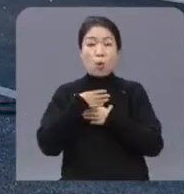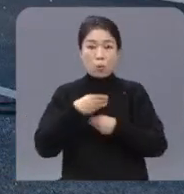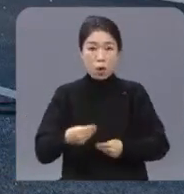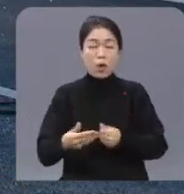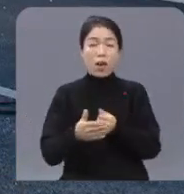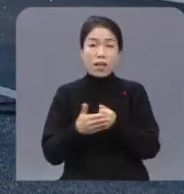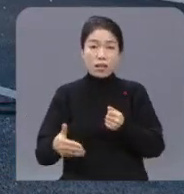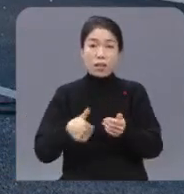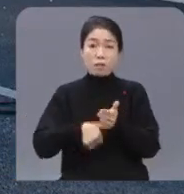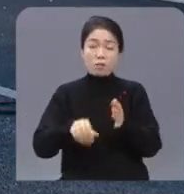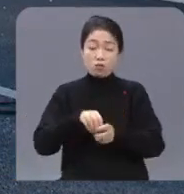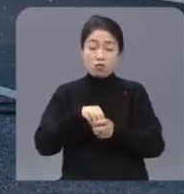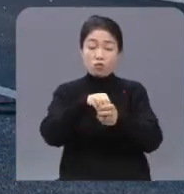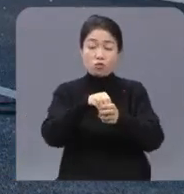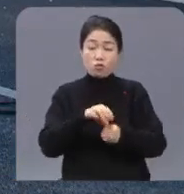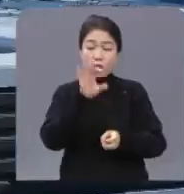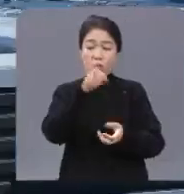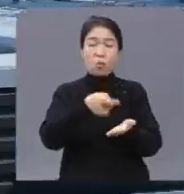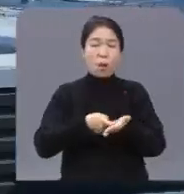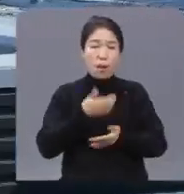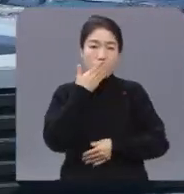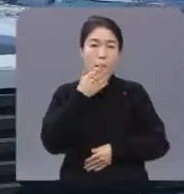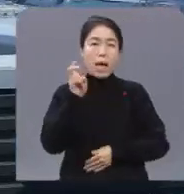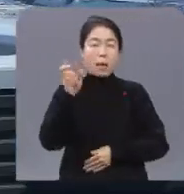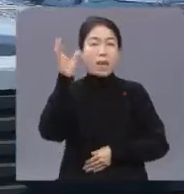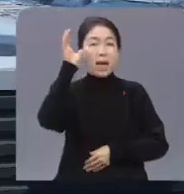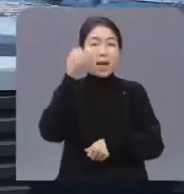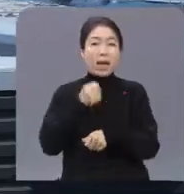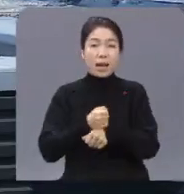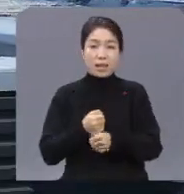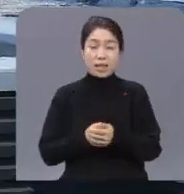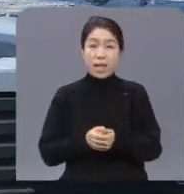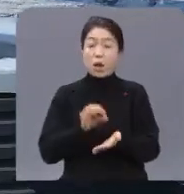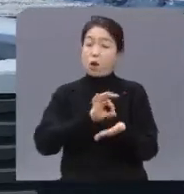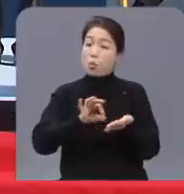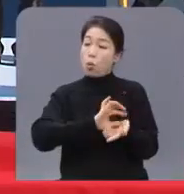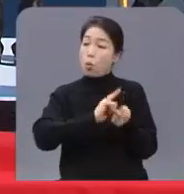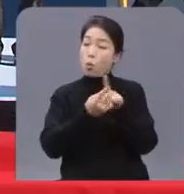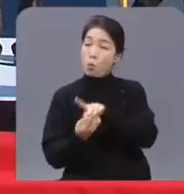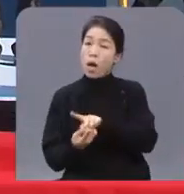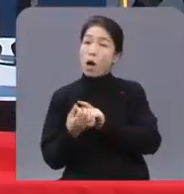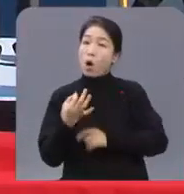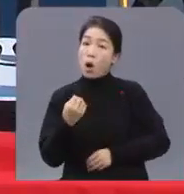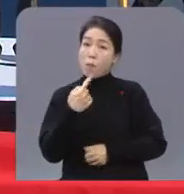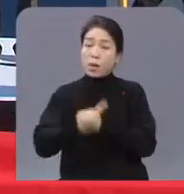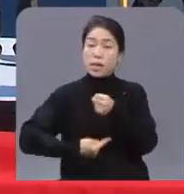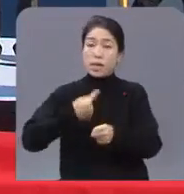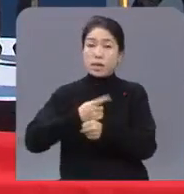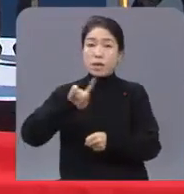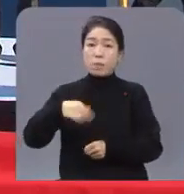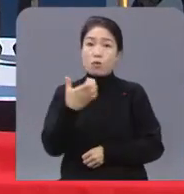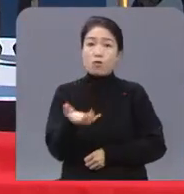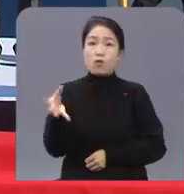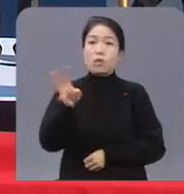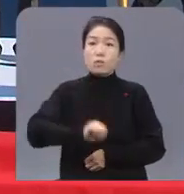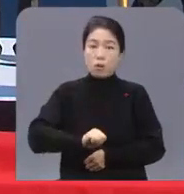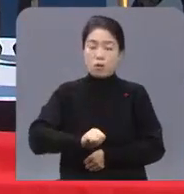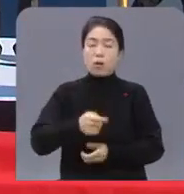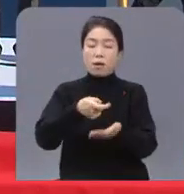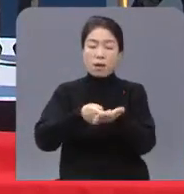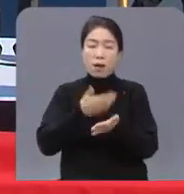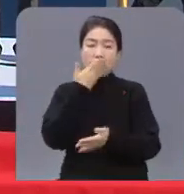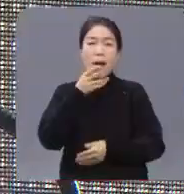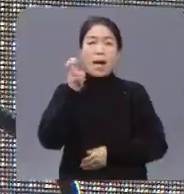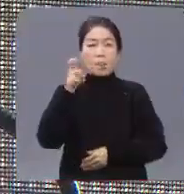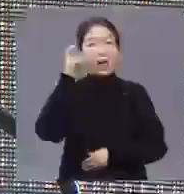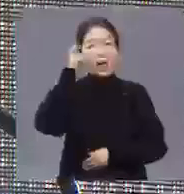물류비가 줄어들 것으로 기대하고 있습니다 도로공사 측은 비용으로 환산하면 연간 190억원이 절감될 것으로 보고